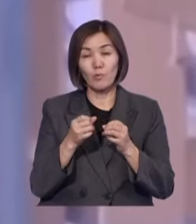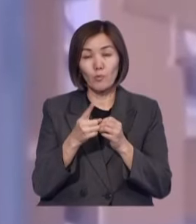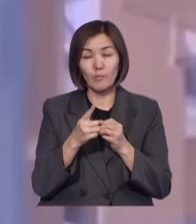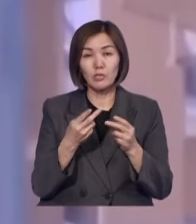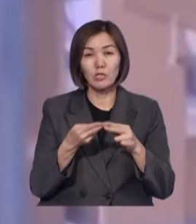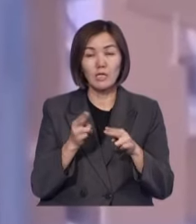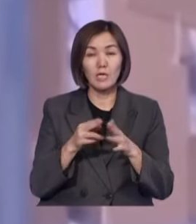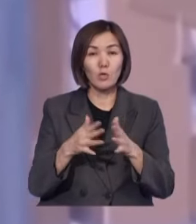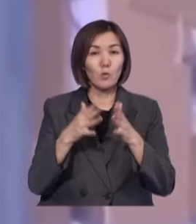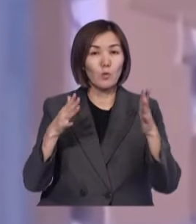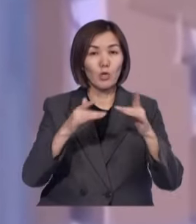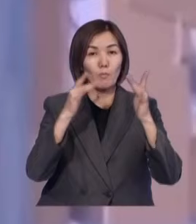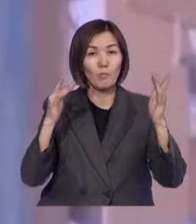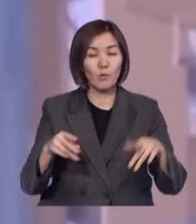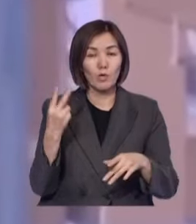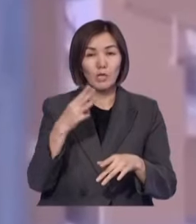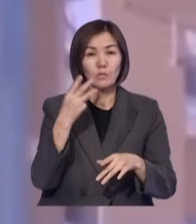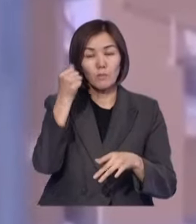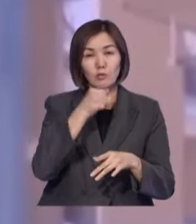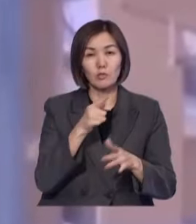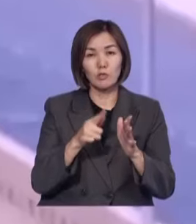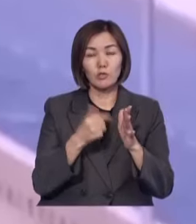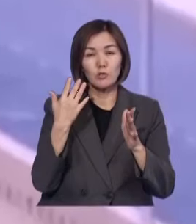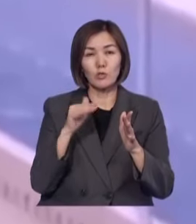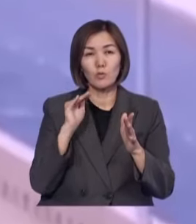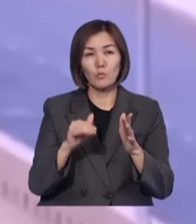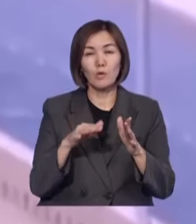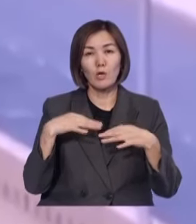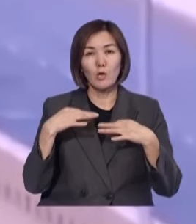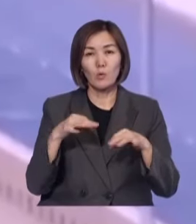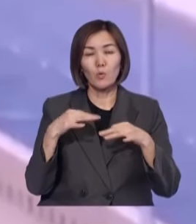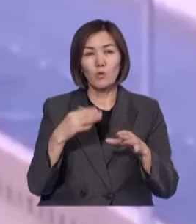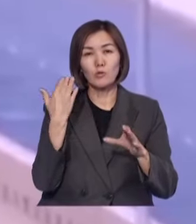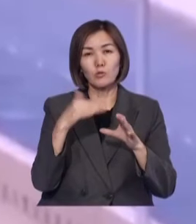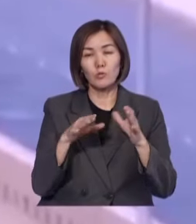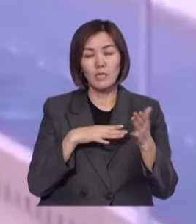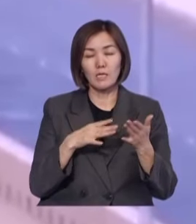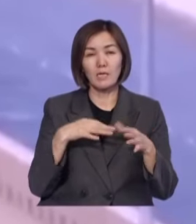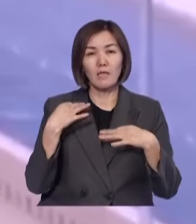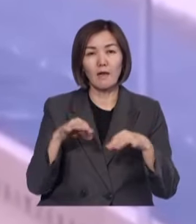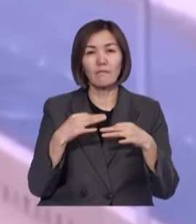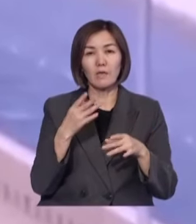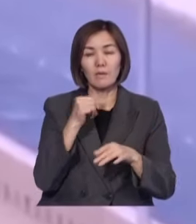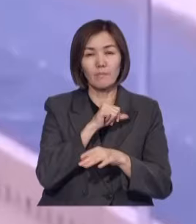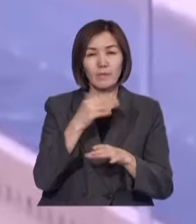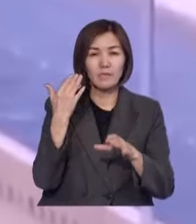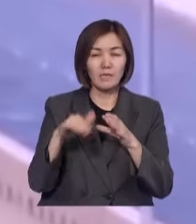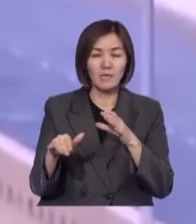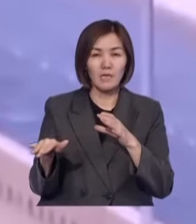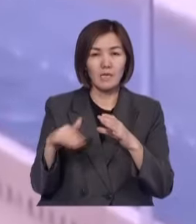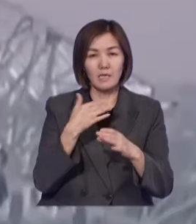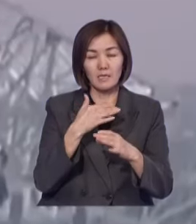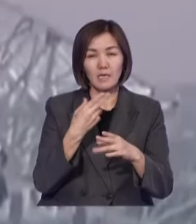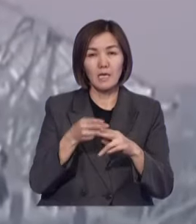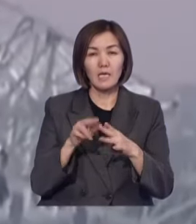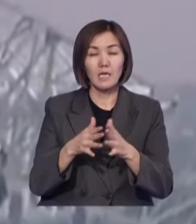порт, және тек 2023 жылы 750 мыңнан астам көлік жөнелтілген. Автомобильдерді импорттау және экспорттау бойынша